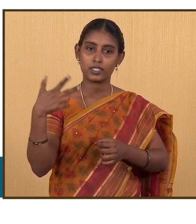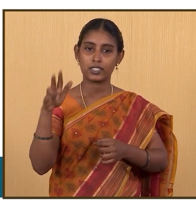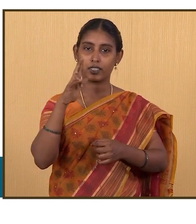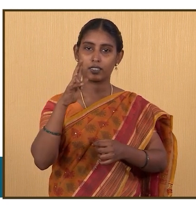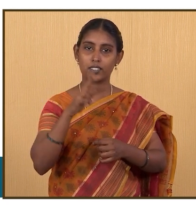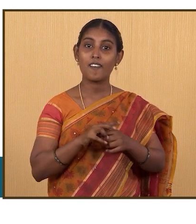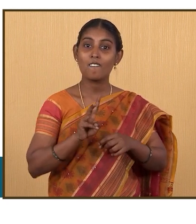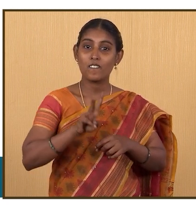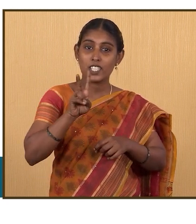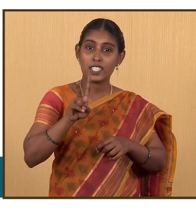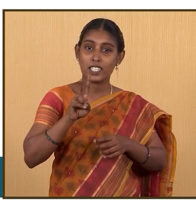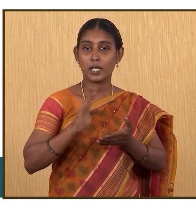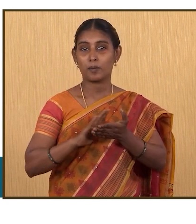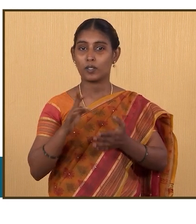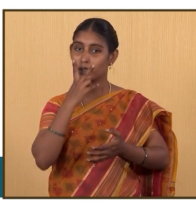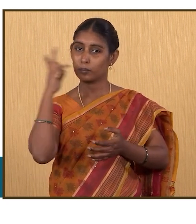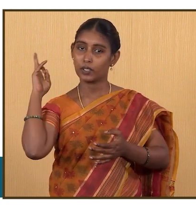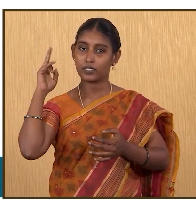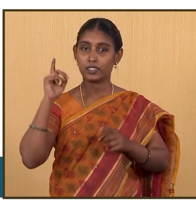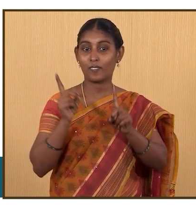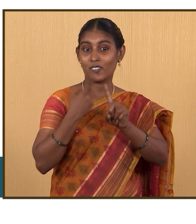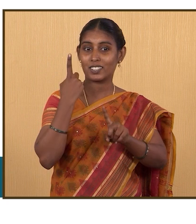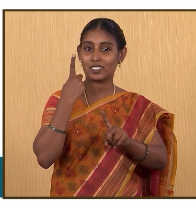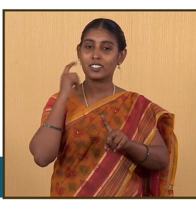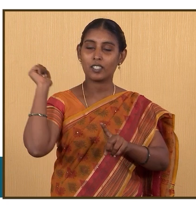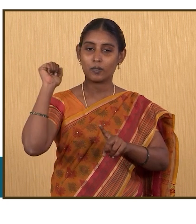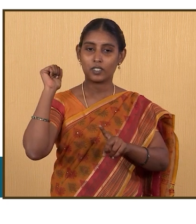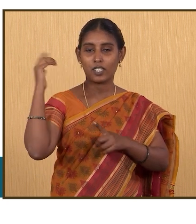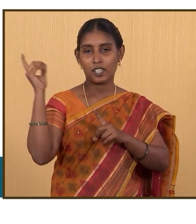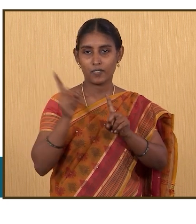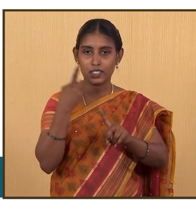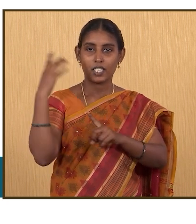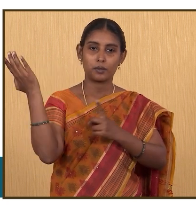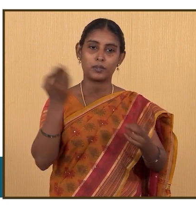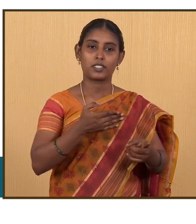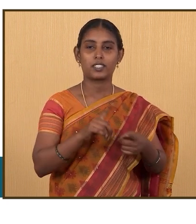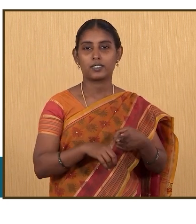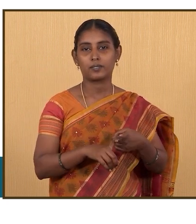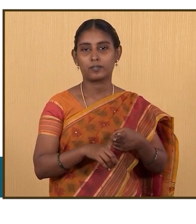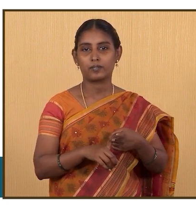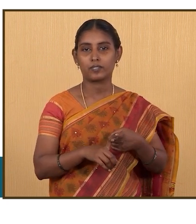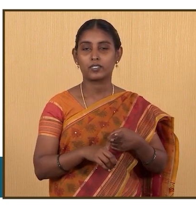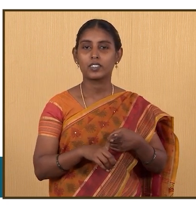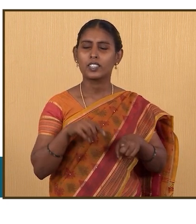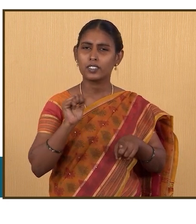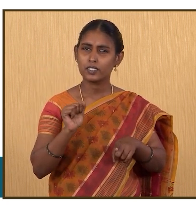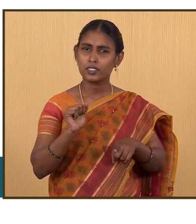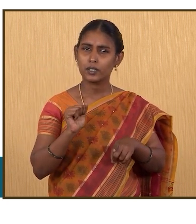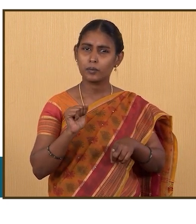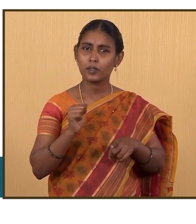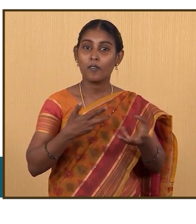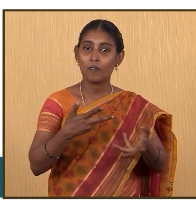1608 வில்லியம் ஹாக்கின்ஸ் அப்படிங்கிற மாலுமியை ஃபஸ்ட்டு அனுப்பி வைக்கிறாங்க. எதுக்காக அனுப்பி வைக்கிறாங்க, அங்கே